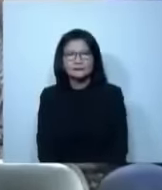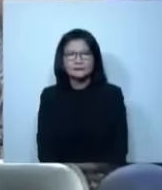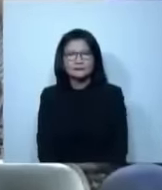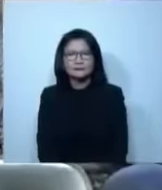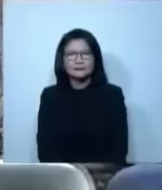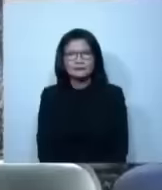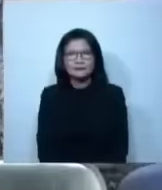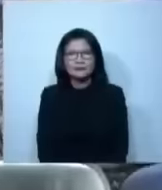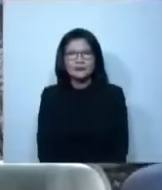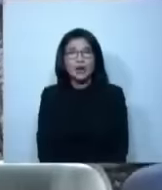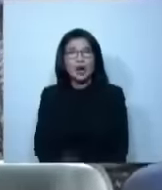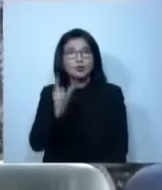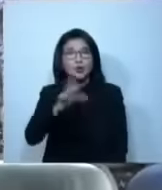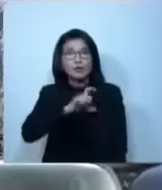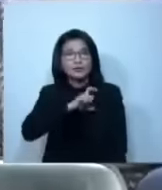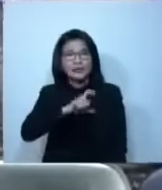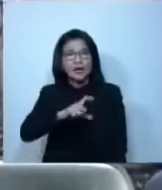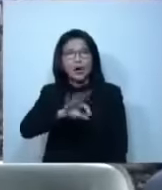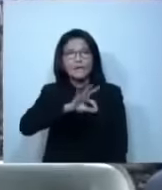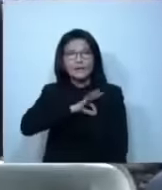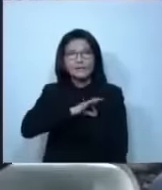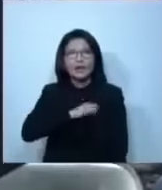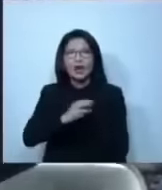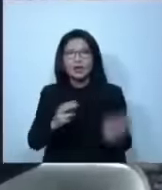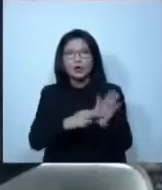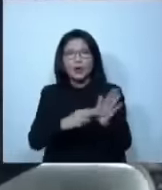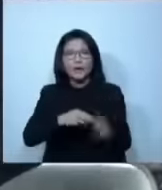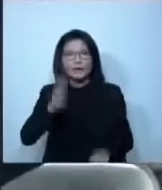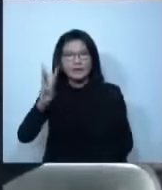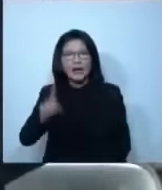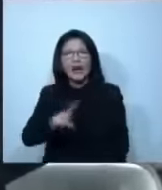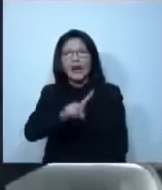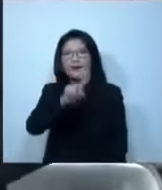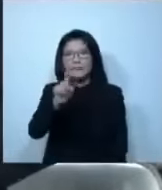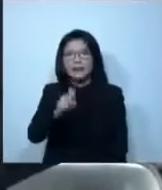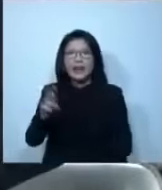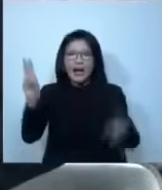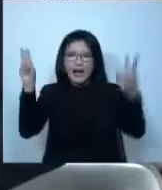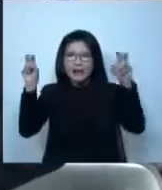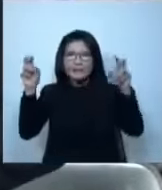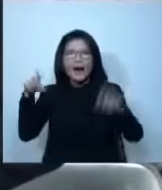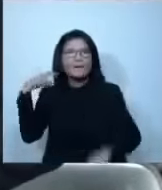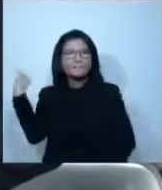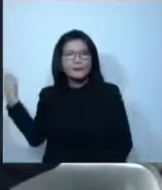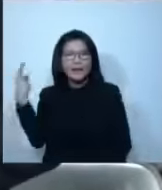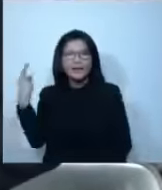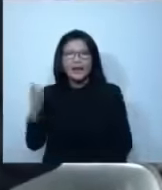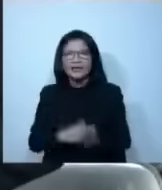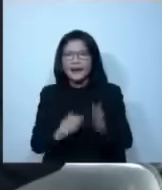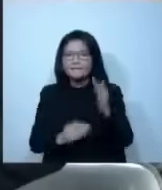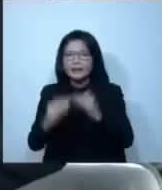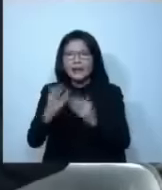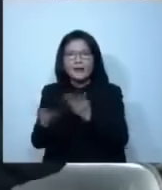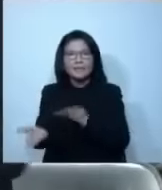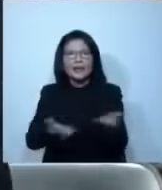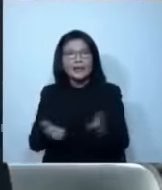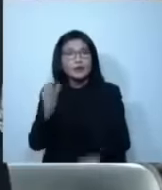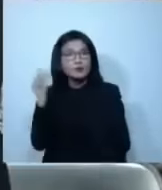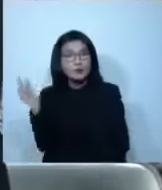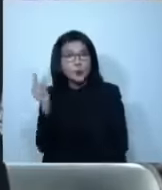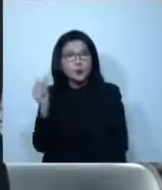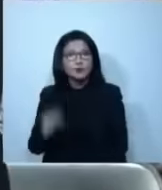Baik. Untuk calon presiden nomor urut 3, pertanyaannya adalah tema pemerintahan dan peningkatan pelayanan